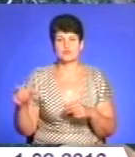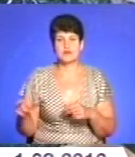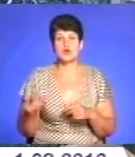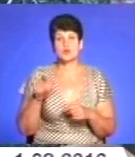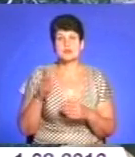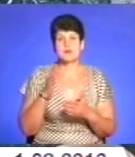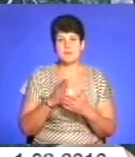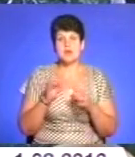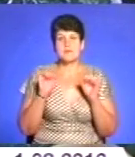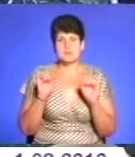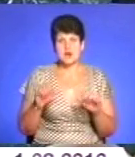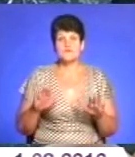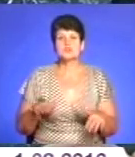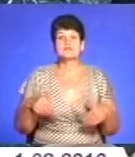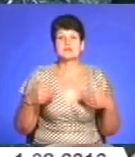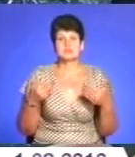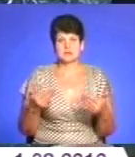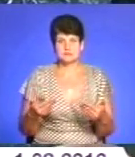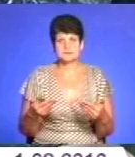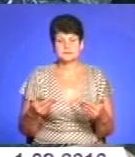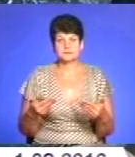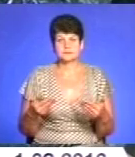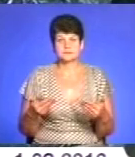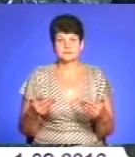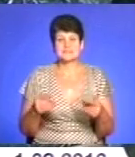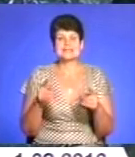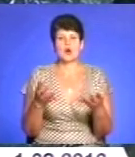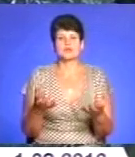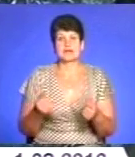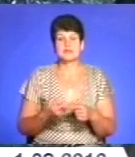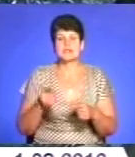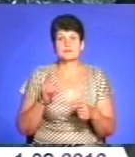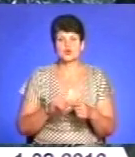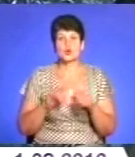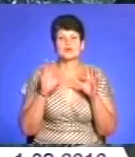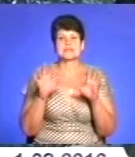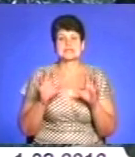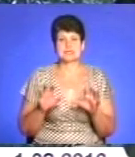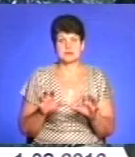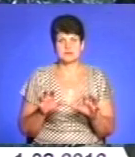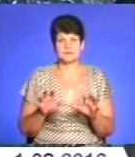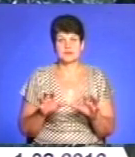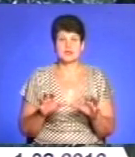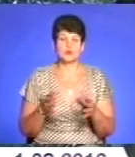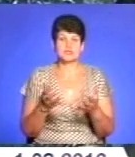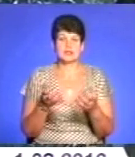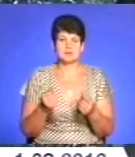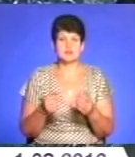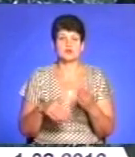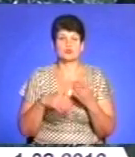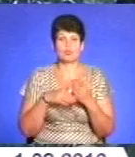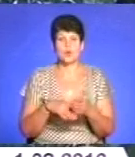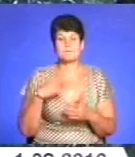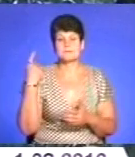право звертатися за отриманням цього статусу і має право на отримання ряду допомог, такого як